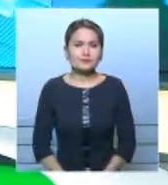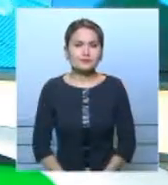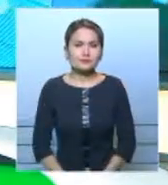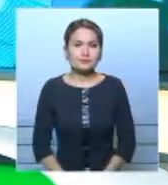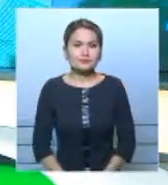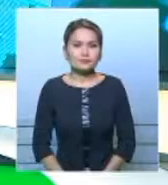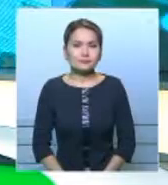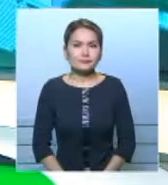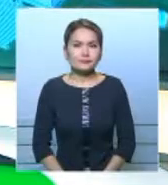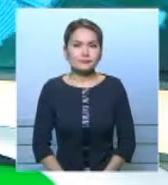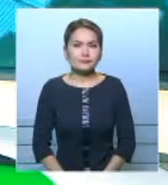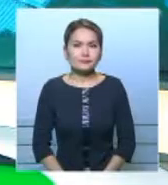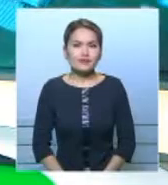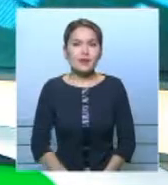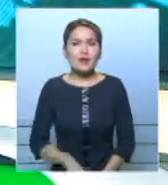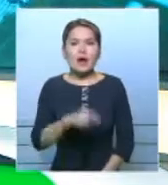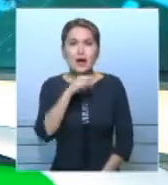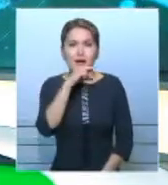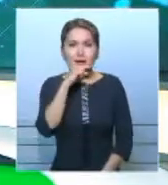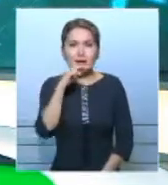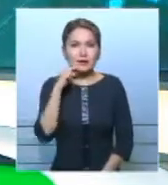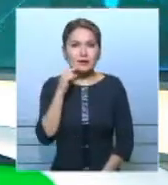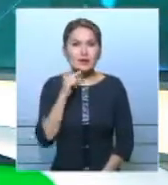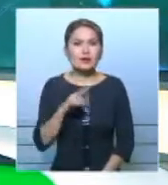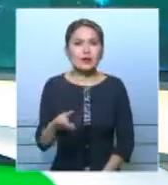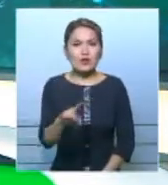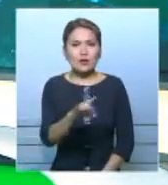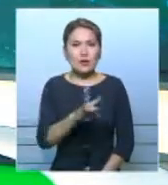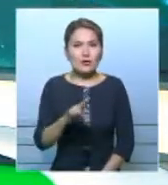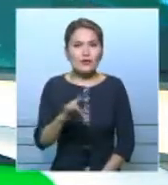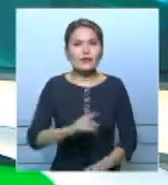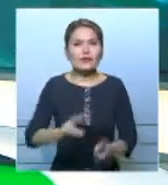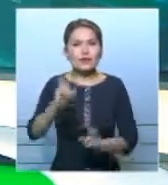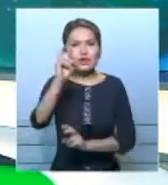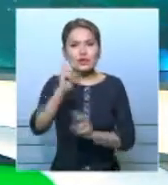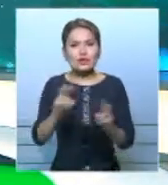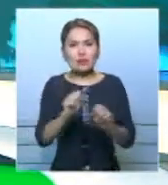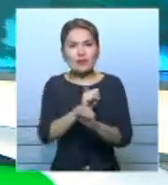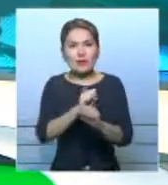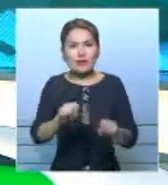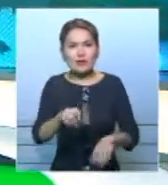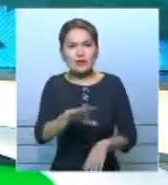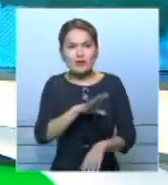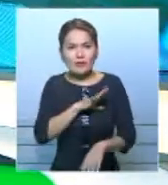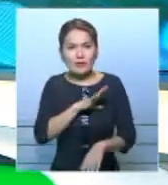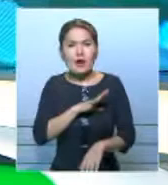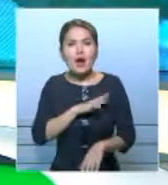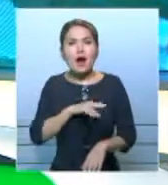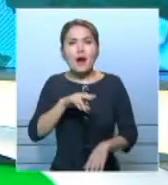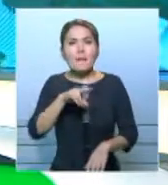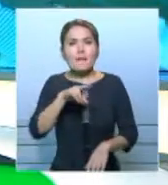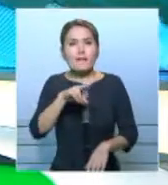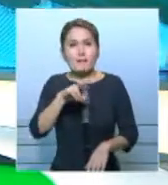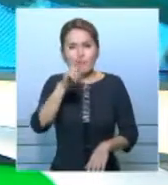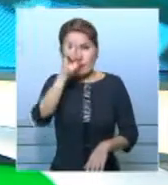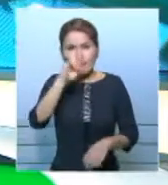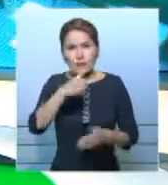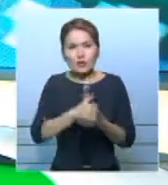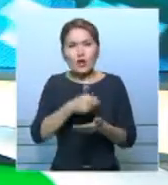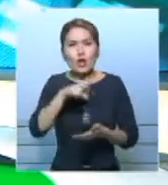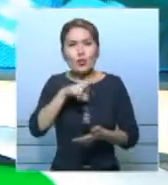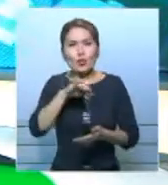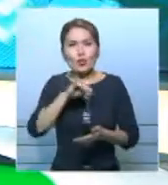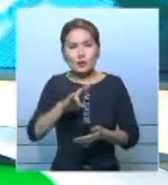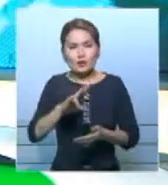Жантемір. Мемлекет басшысы Ресейдің Коми республикасындағы Северная шахтасында болған жарылысқа орай Владимир Путинге көңіл